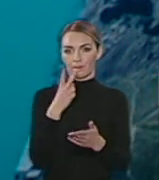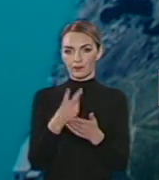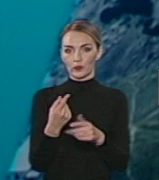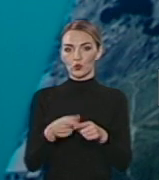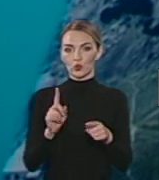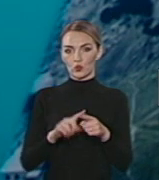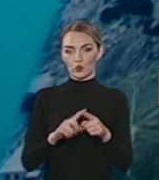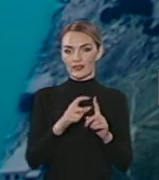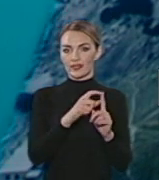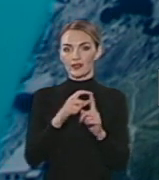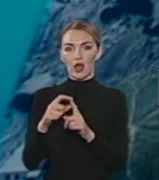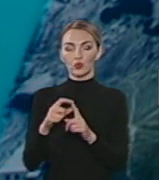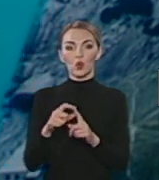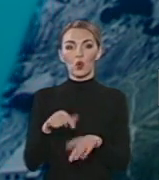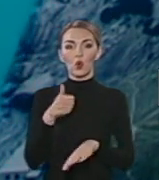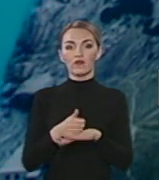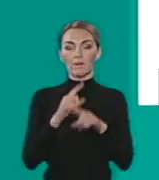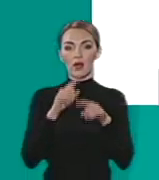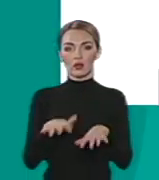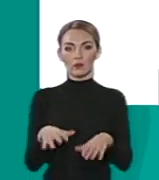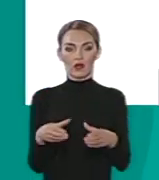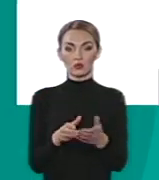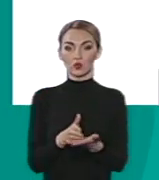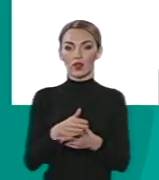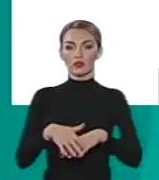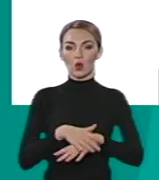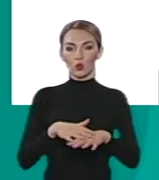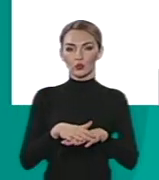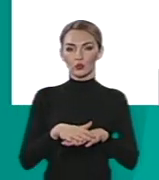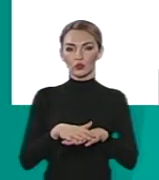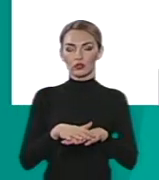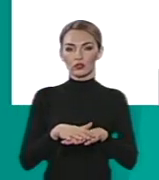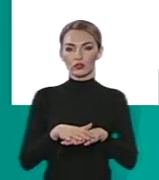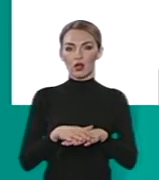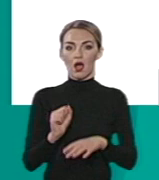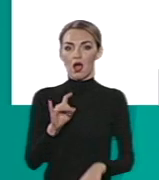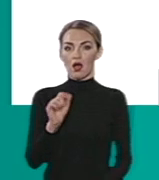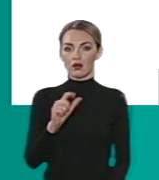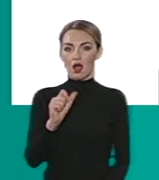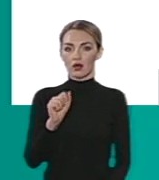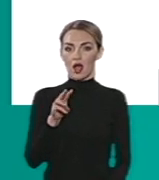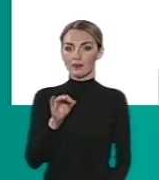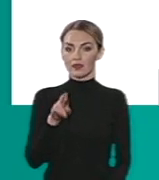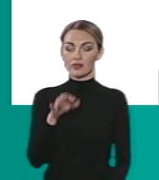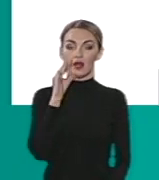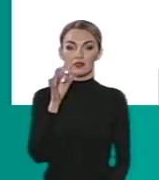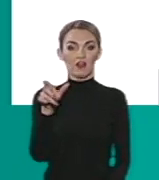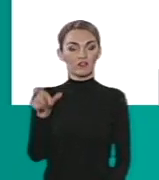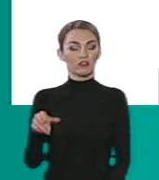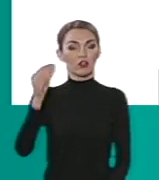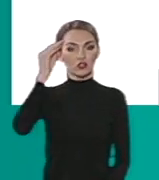цю цитату. Голова парламентської фракції «Слуга народу» Давид Арахамія сказав, що він